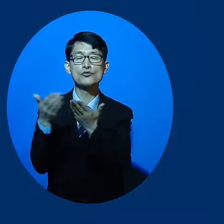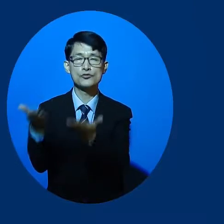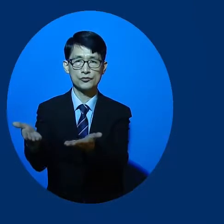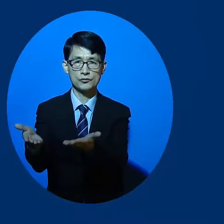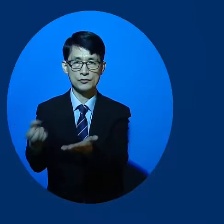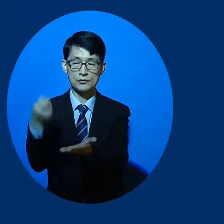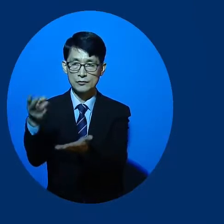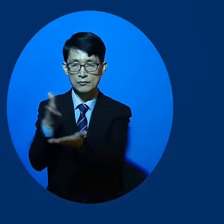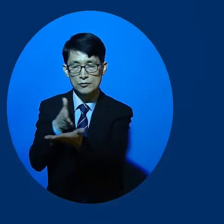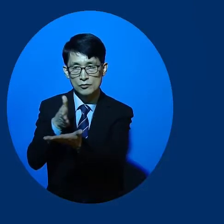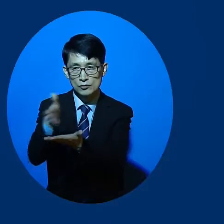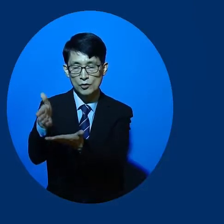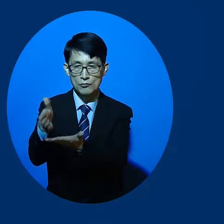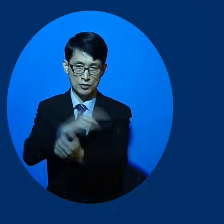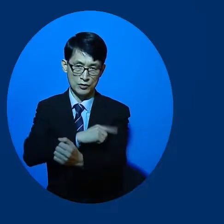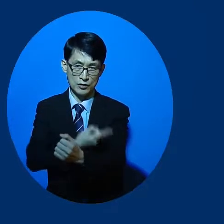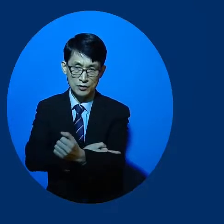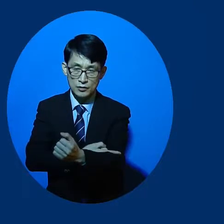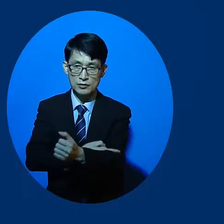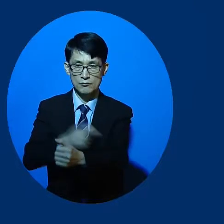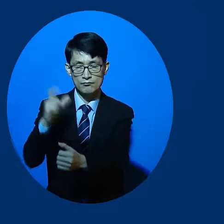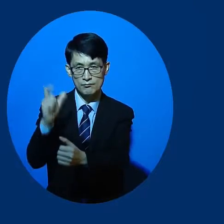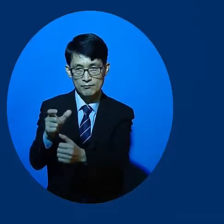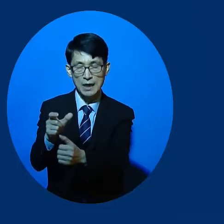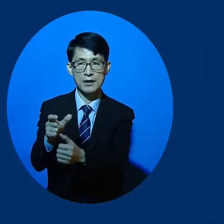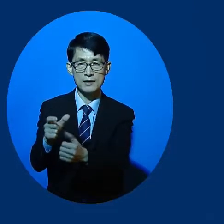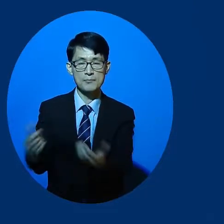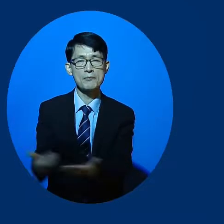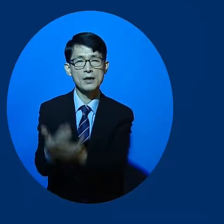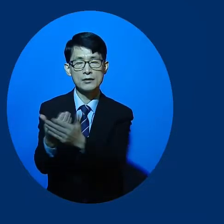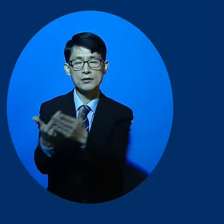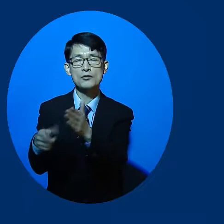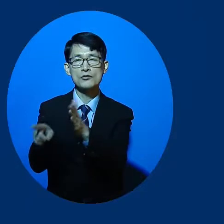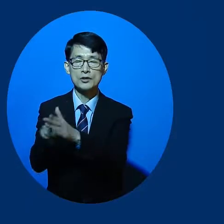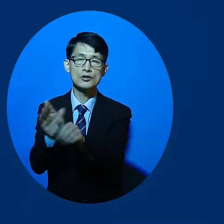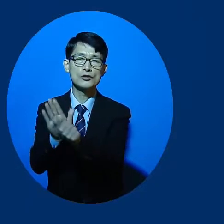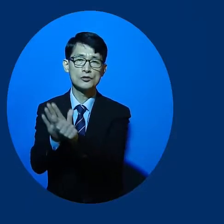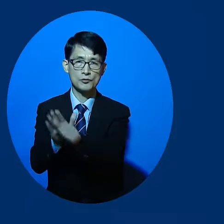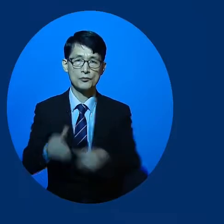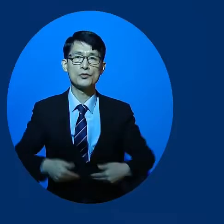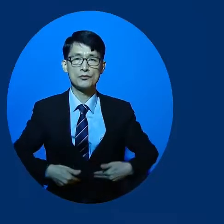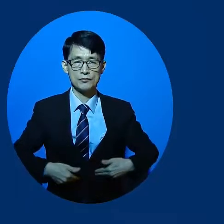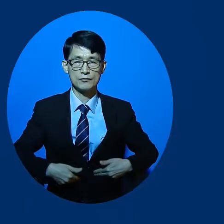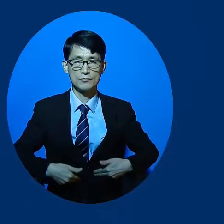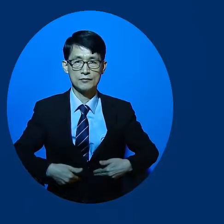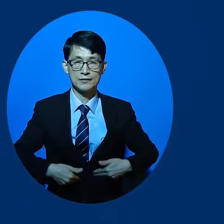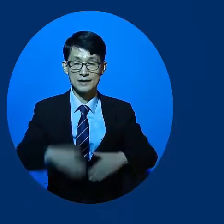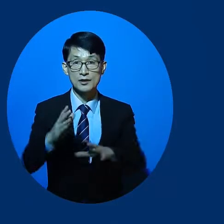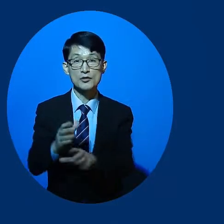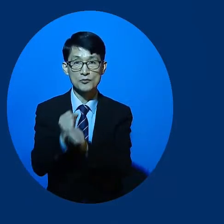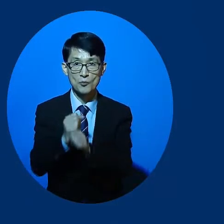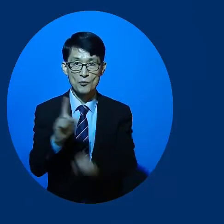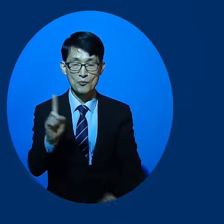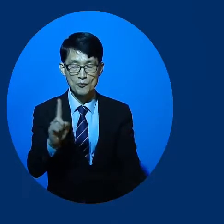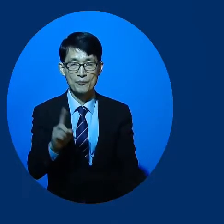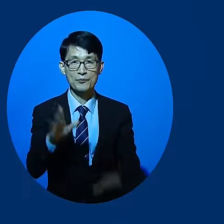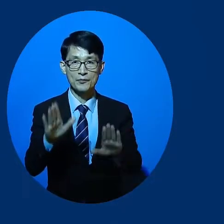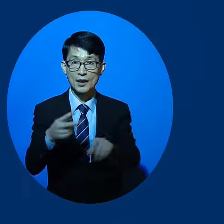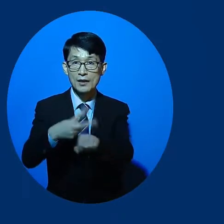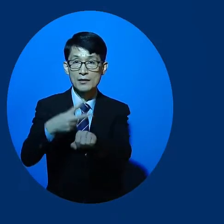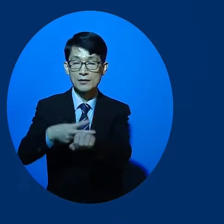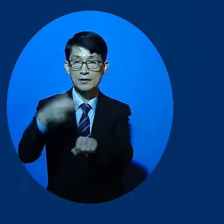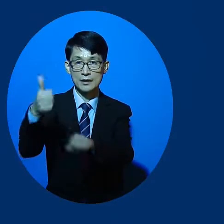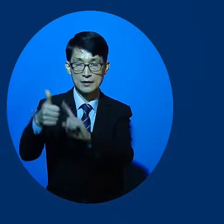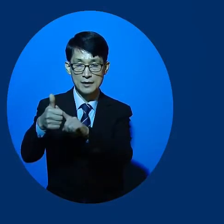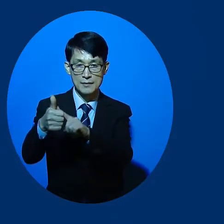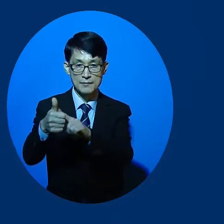제고를 위한 역량 강화를 추진하는 것을 최우선 정책 방향으로 삼고 있습니다. 다시 말씀드리면 장애인 생활체육 지도자의 배치 확대